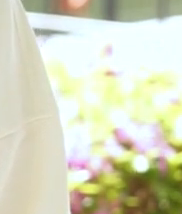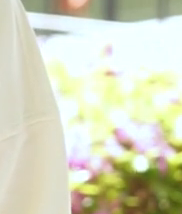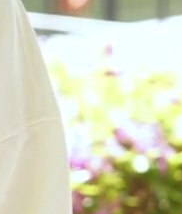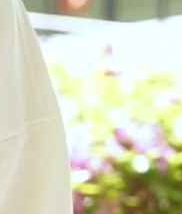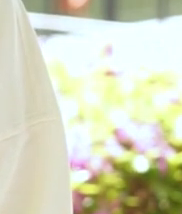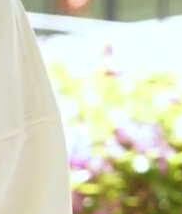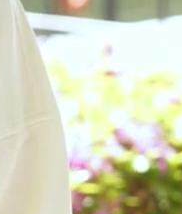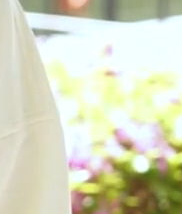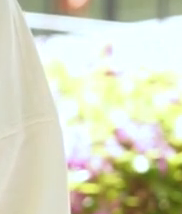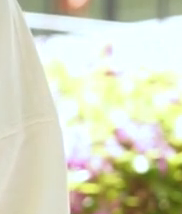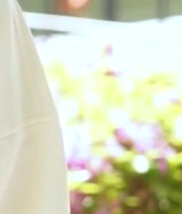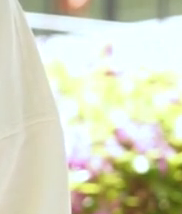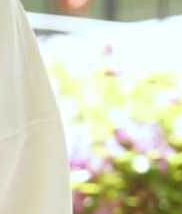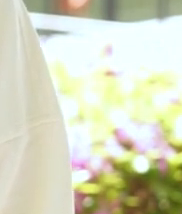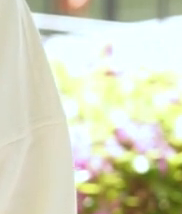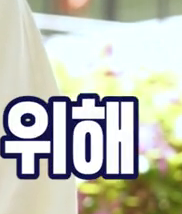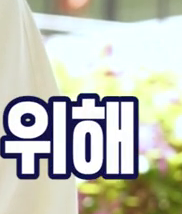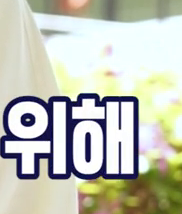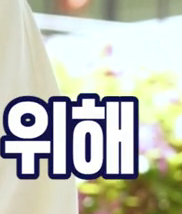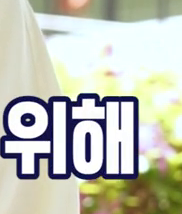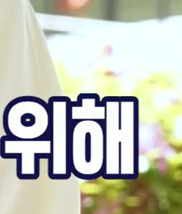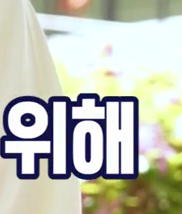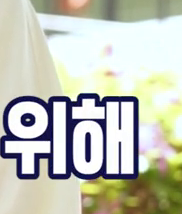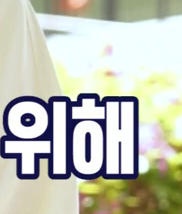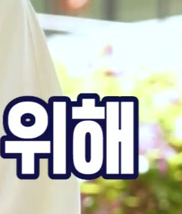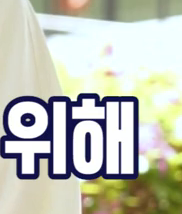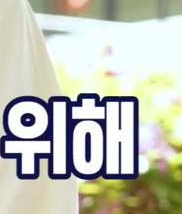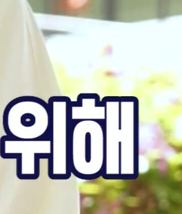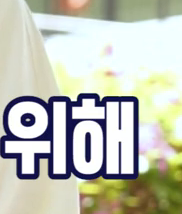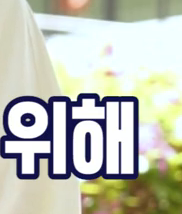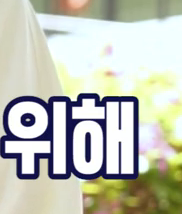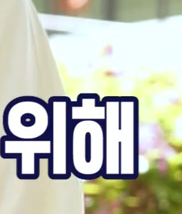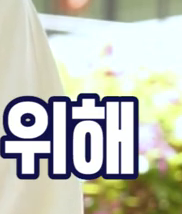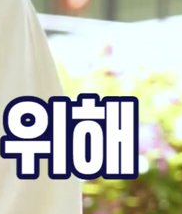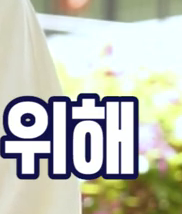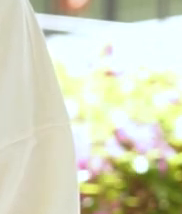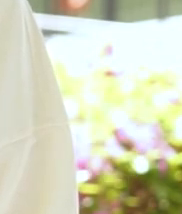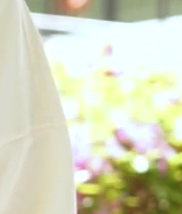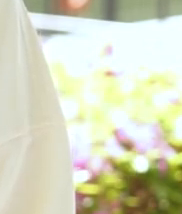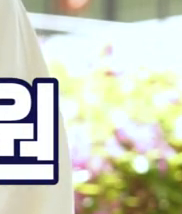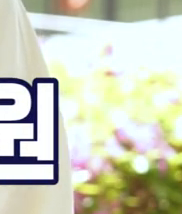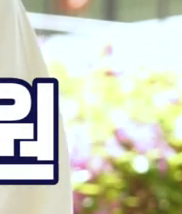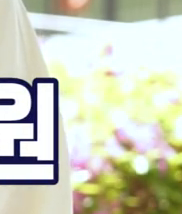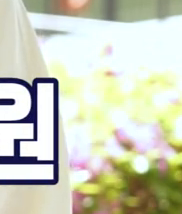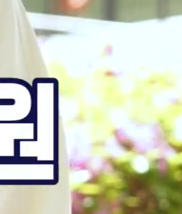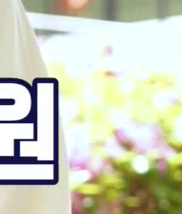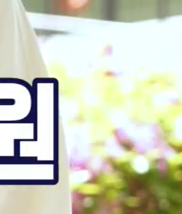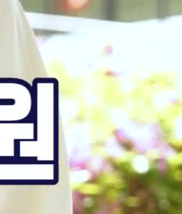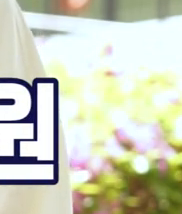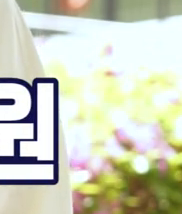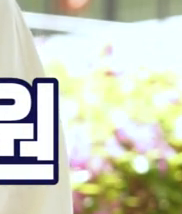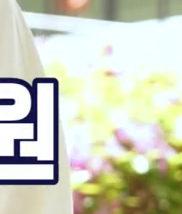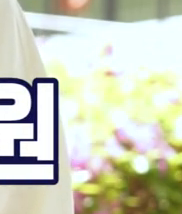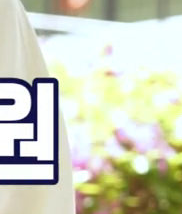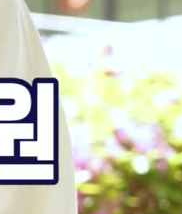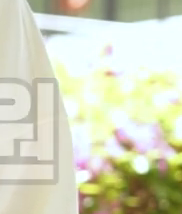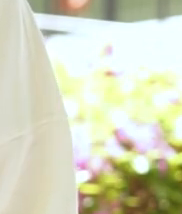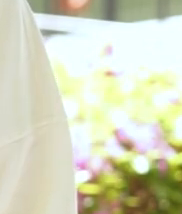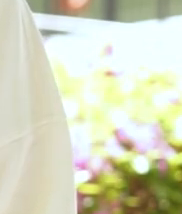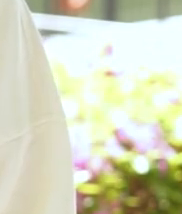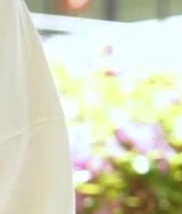강서구가 코로나19로 어려움을 겪는 구민들의 생활 안정과 경제 회복을 위해 긴급재난지원금을